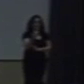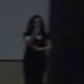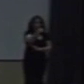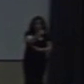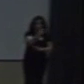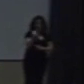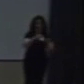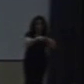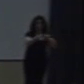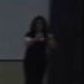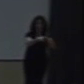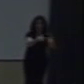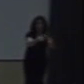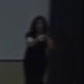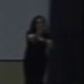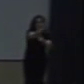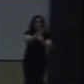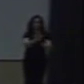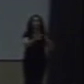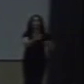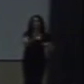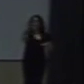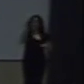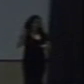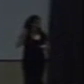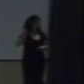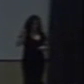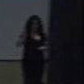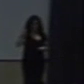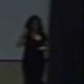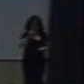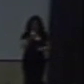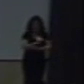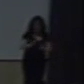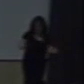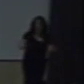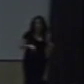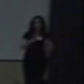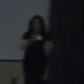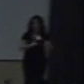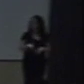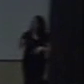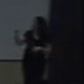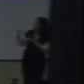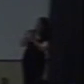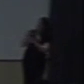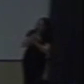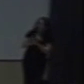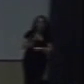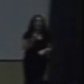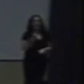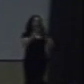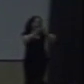no, com sempre ha passat. Com sempre ha passat, no? I pel que dèieu de l'anàlisi, del per què, de que la gent